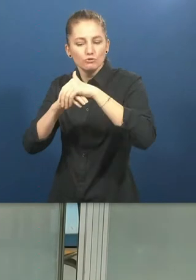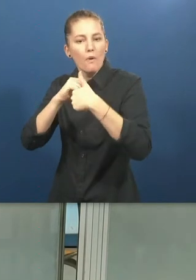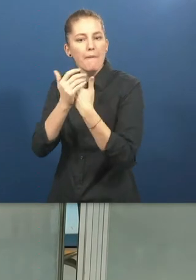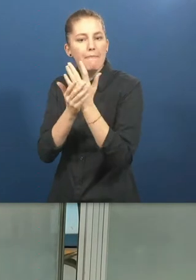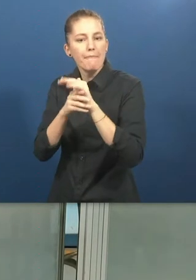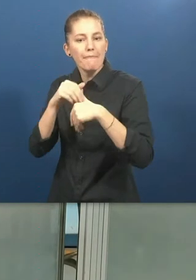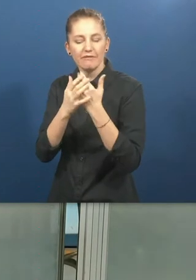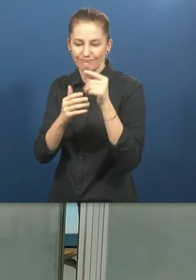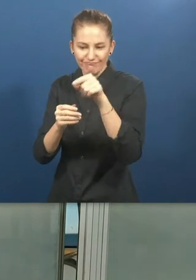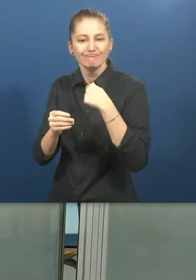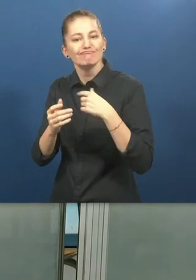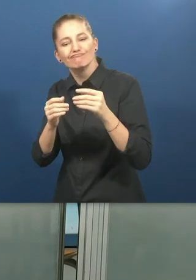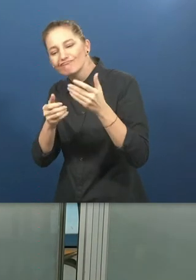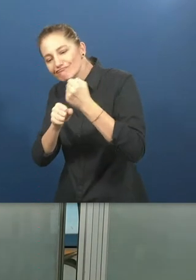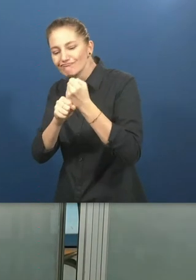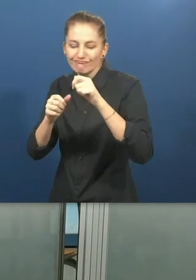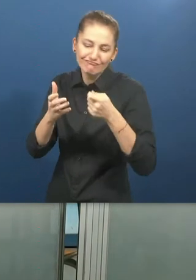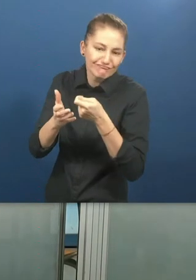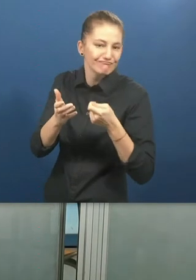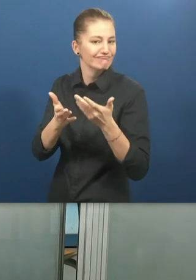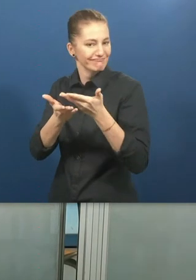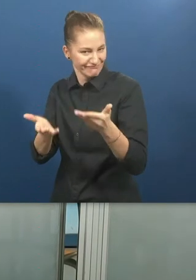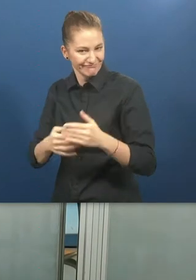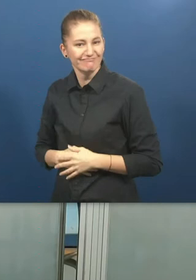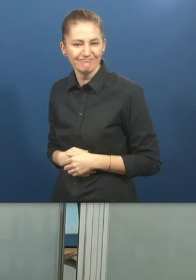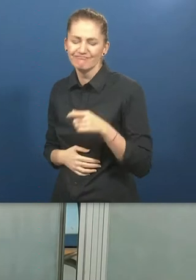비누 만들기 작업장에서 일하고